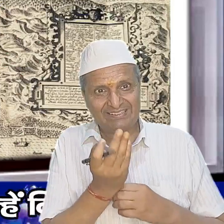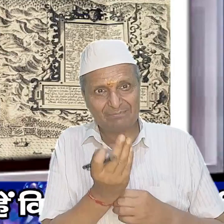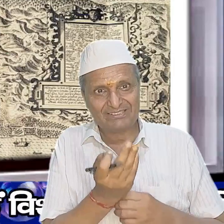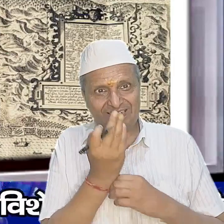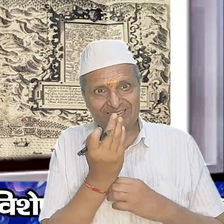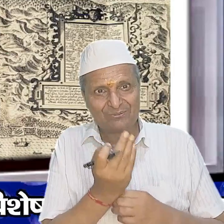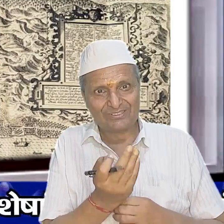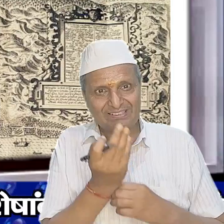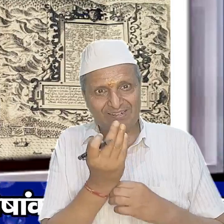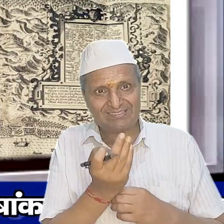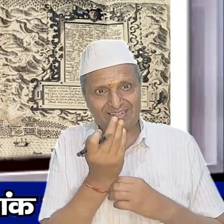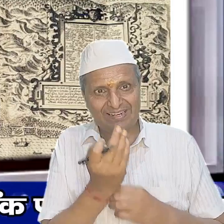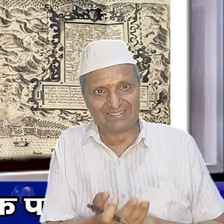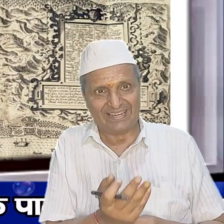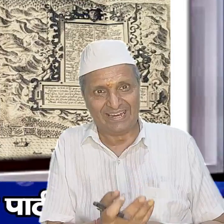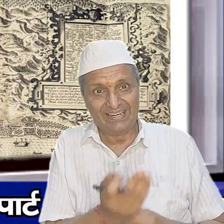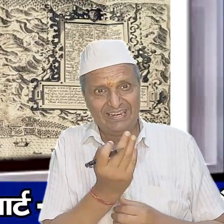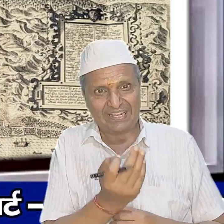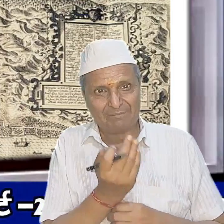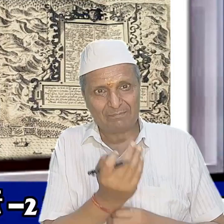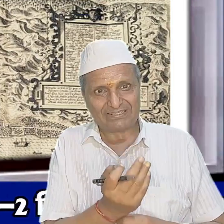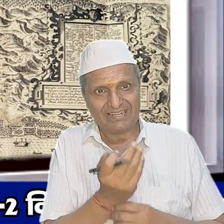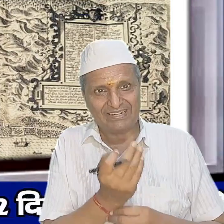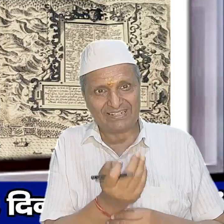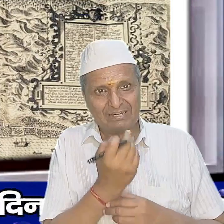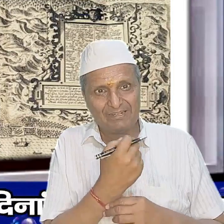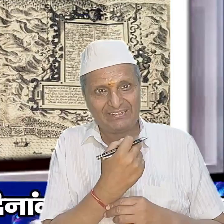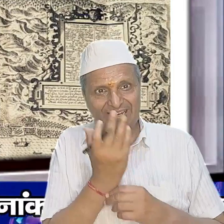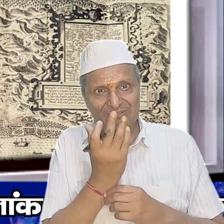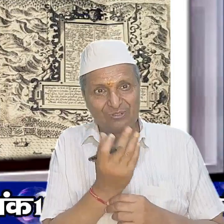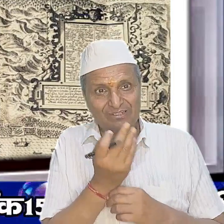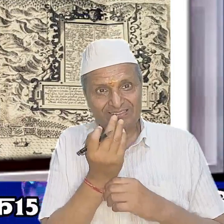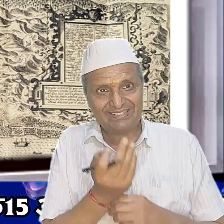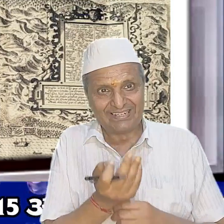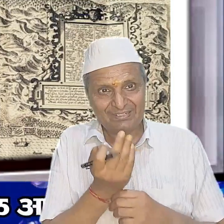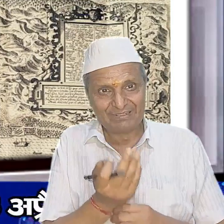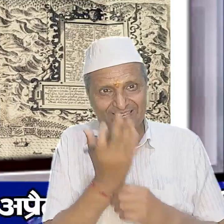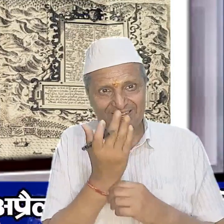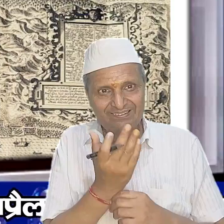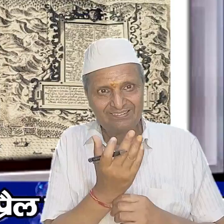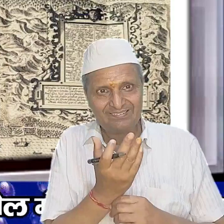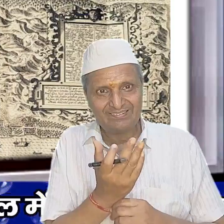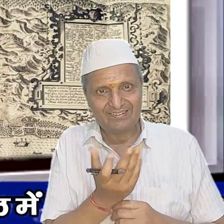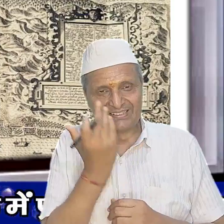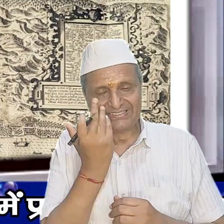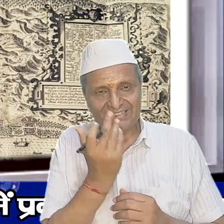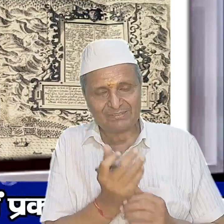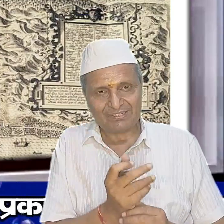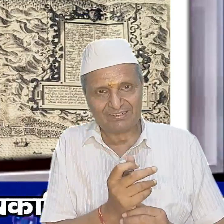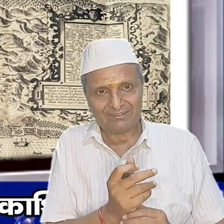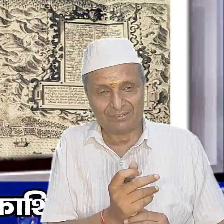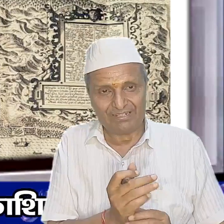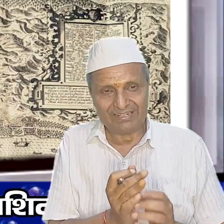बिगिनिंग, मैं दिखाई दी आपको मद्रास टू मदुरई, और आज है बाहुबली पार्ट 2 द कंक्लूजन,